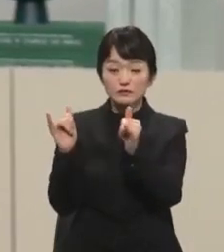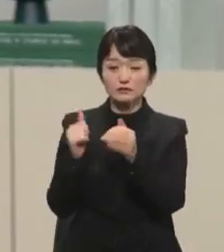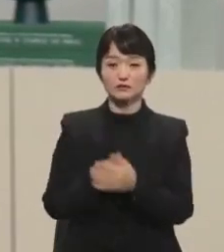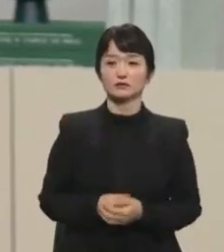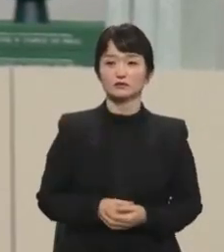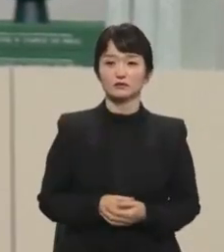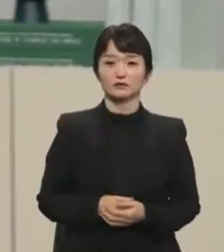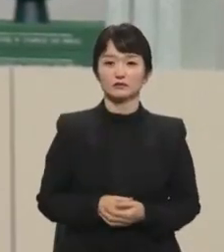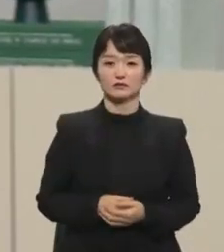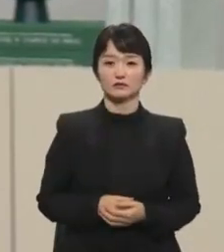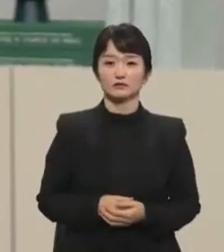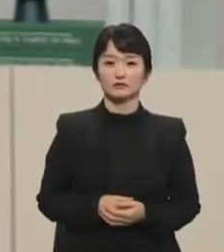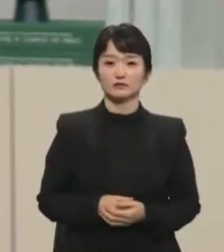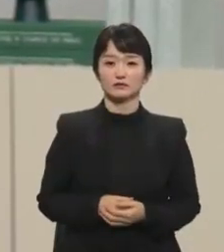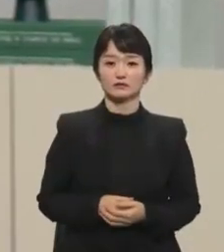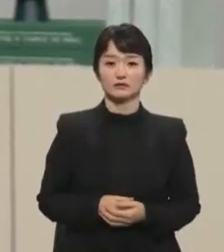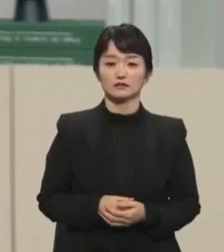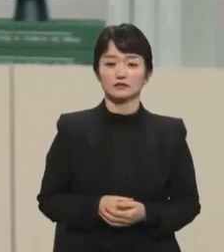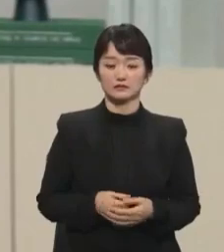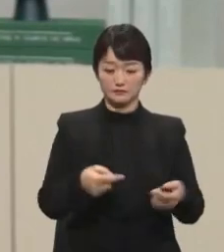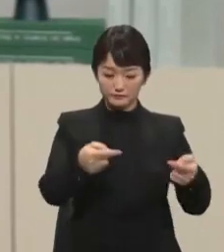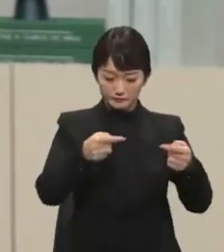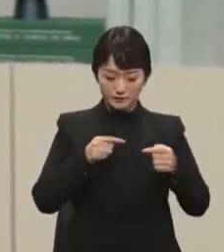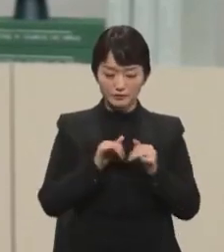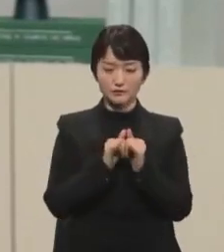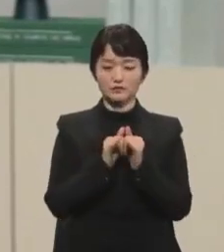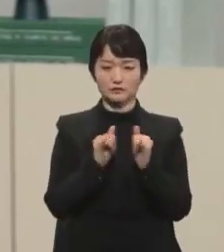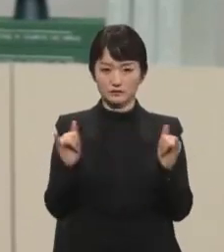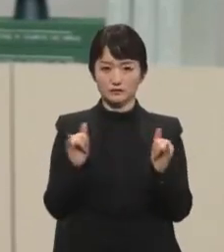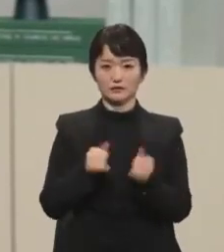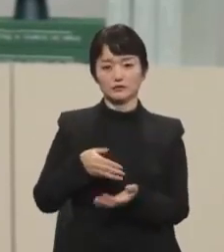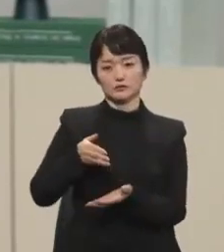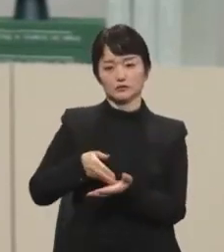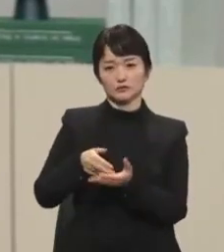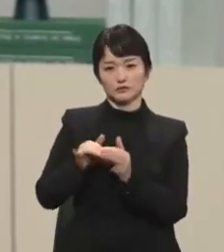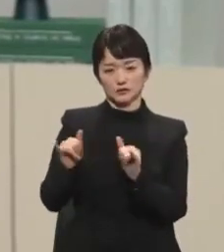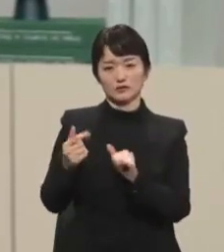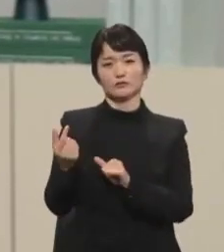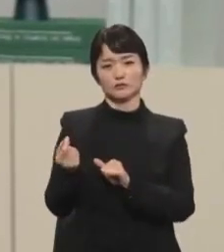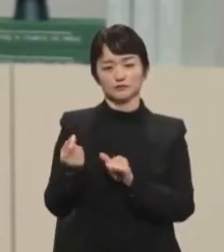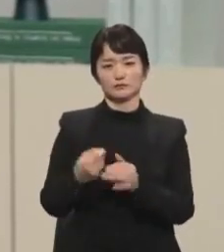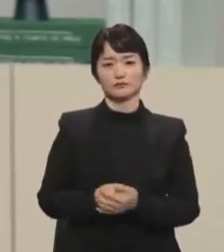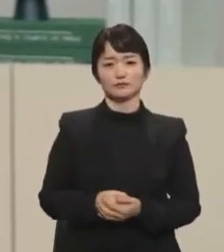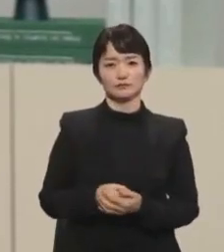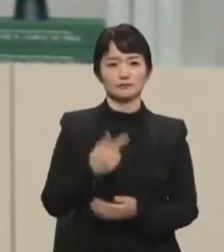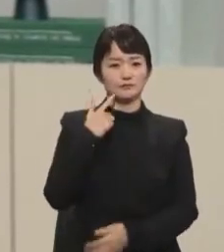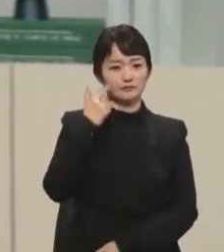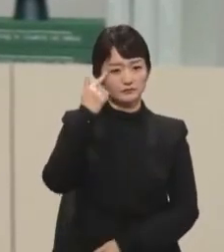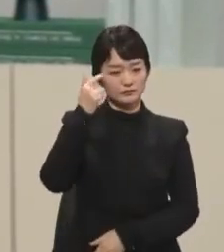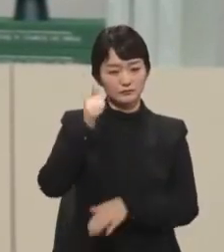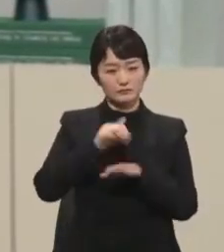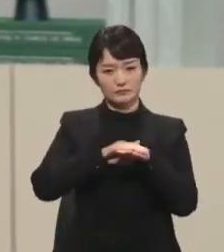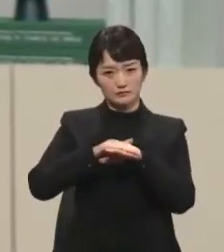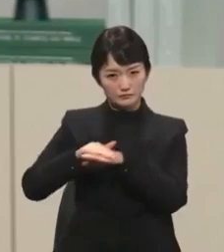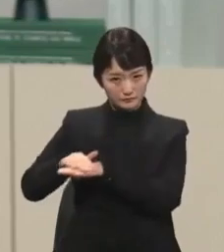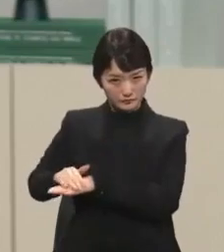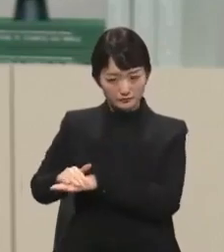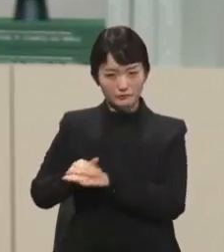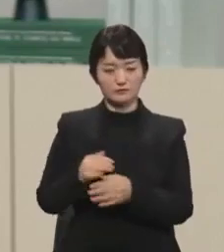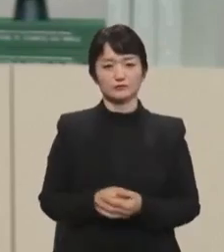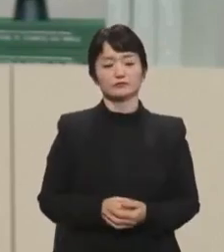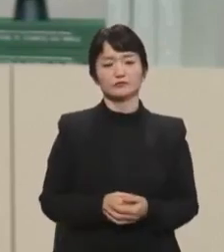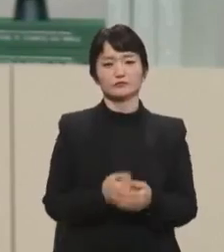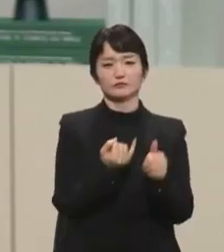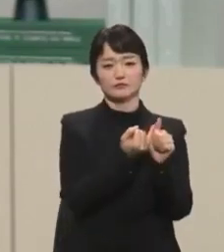사실 여기서 등장 인물들이 거의 똑같아요 보도한 사람들 그다음에 뭐 취재를 한 사람들 뭐 저 목사를 제외하면 사실은 배우자라는